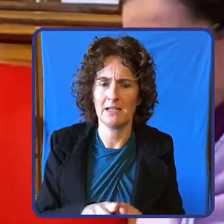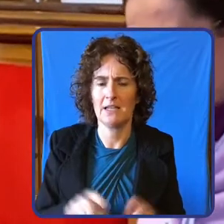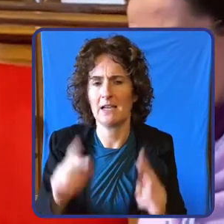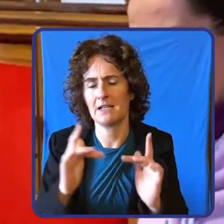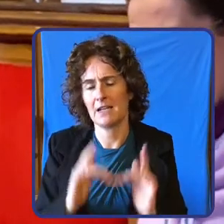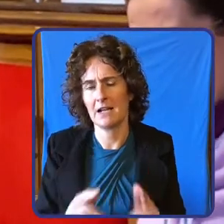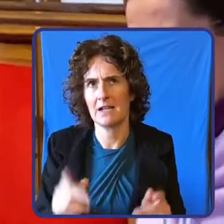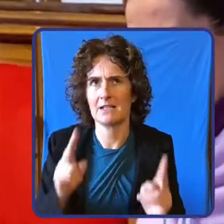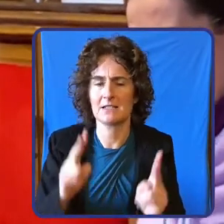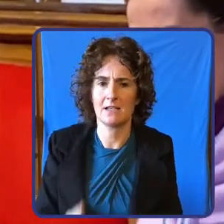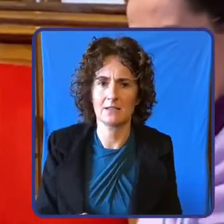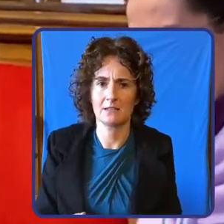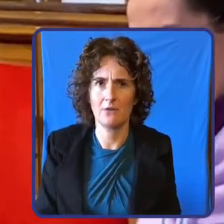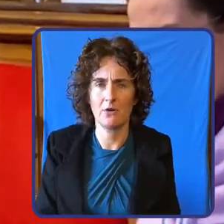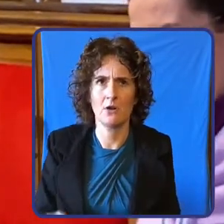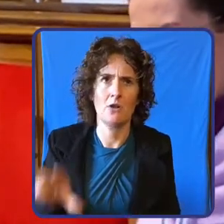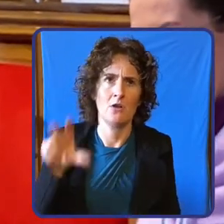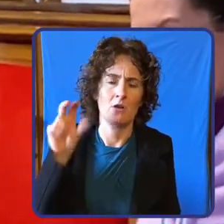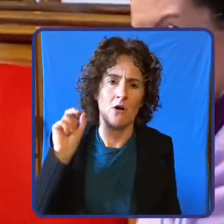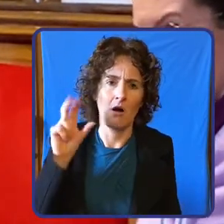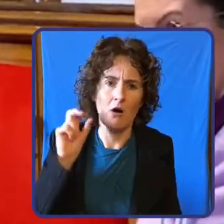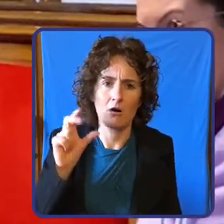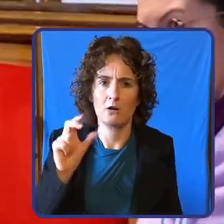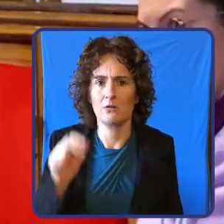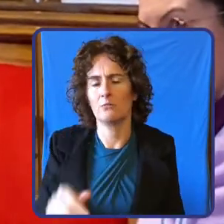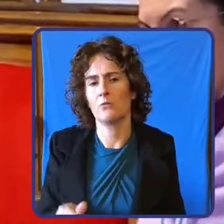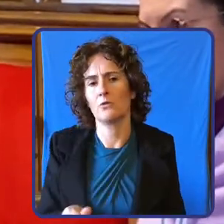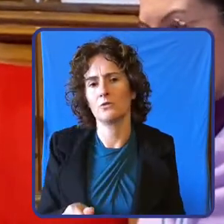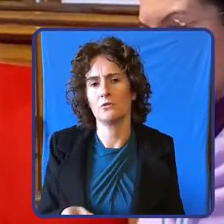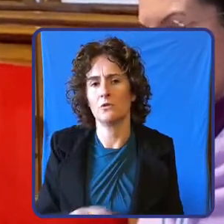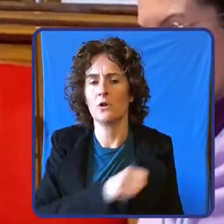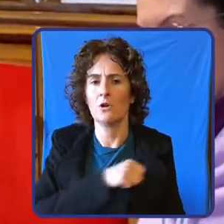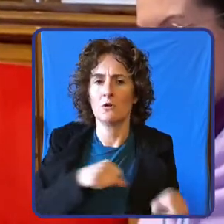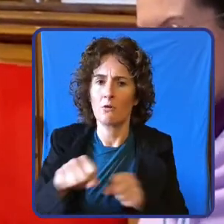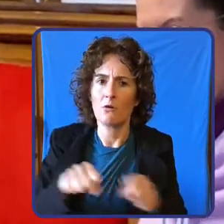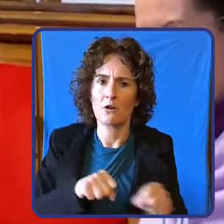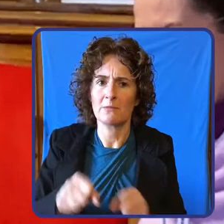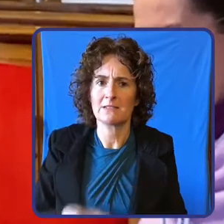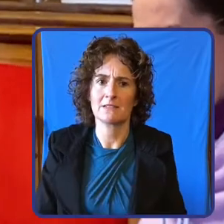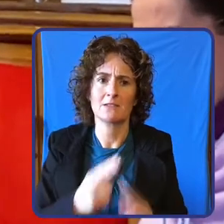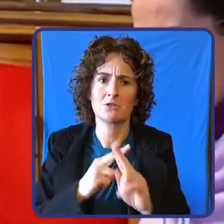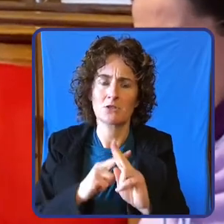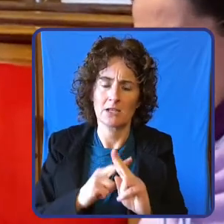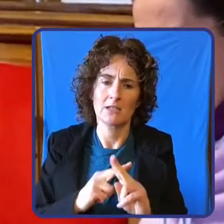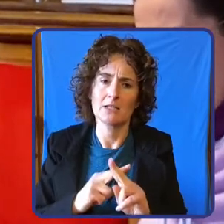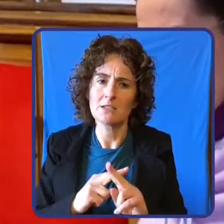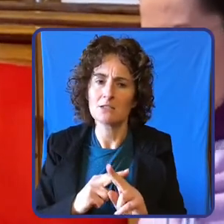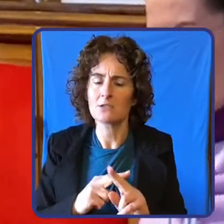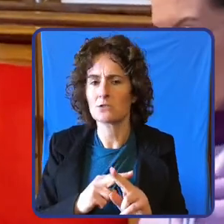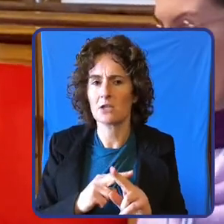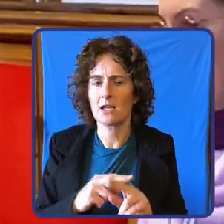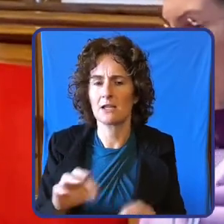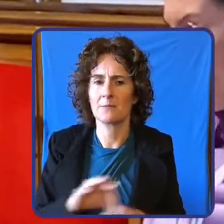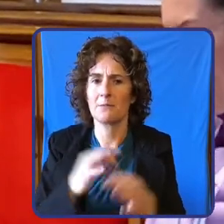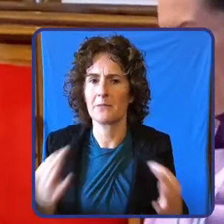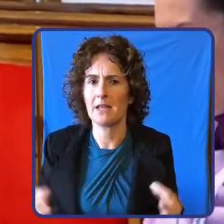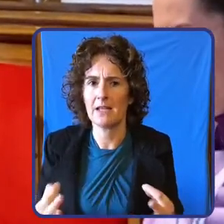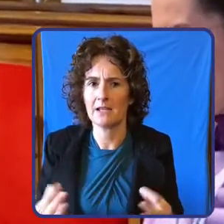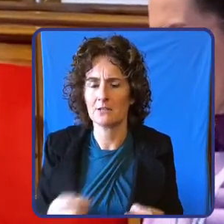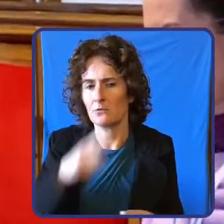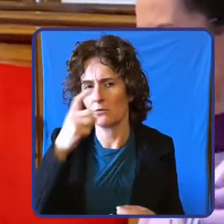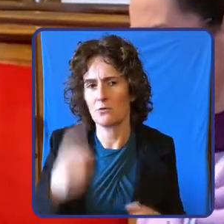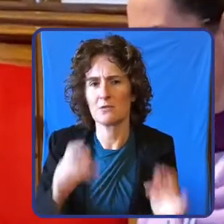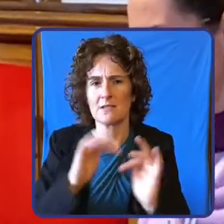arról hallom folyamatosan a kommunikációt, a kormányzati segítség nélkül a földbe áll a város, akkor nem értem, miért kell egy olyan utat megépíteni, ami